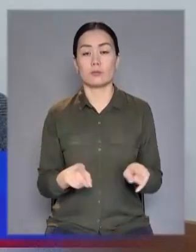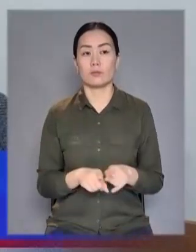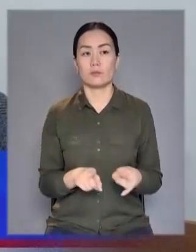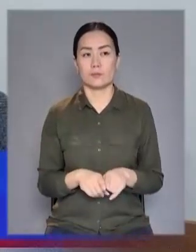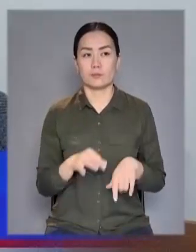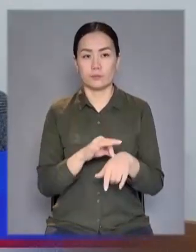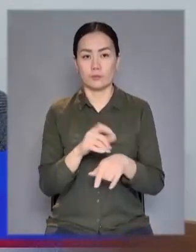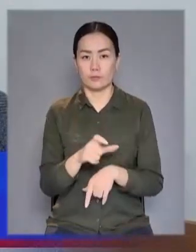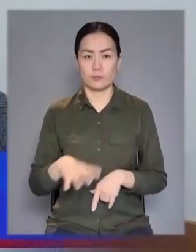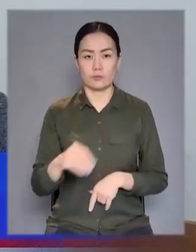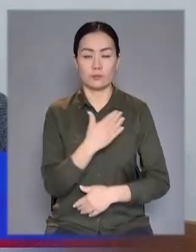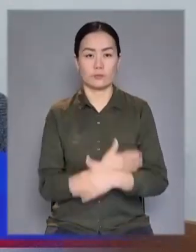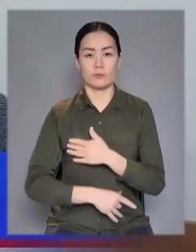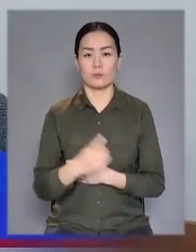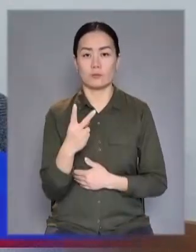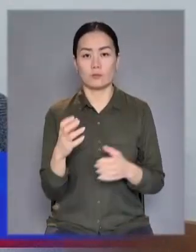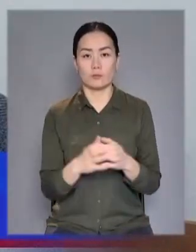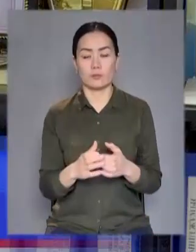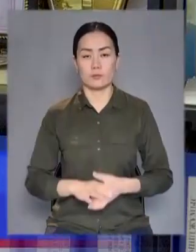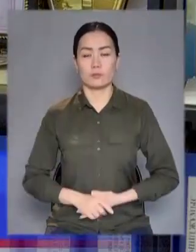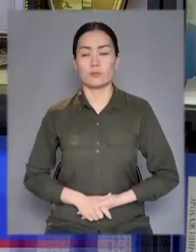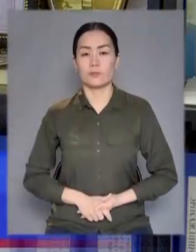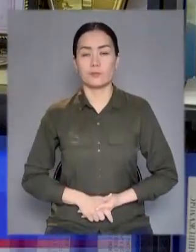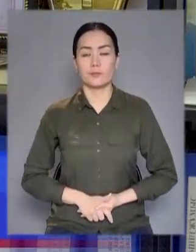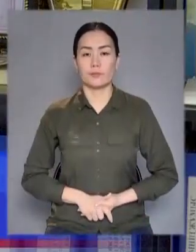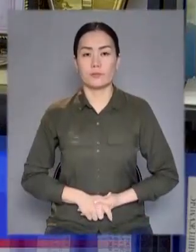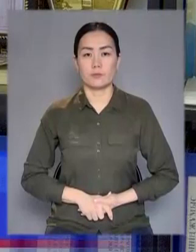также сопровождающим лиц с инвалидностью первой группы.